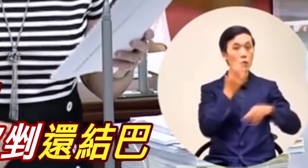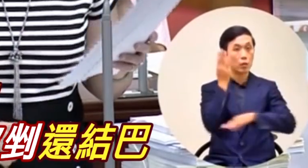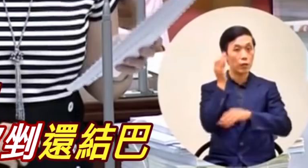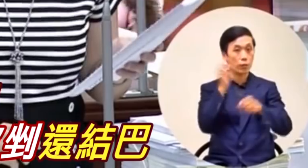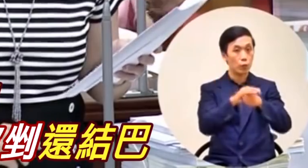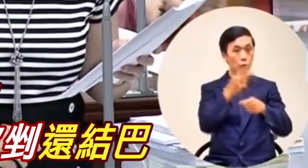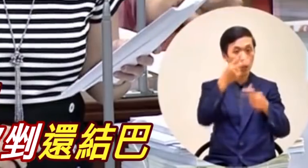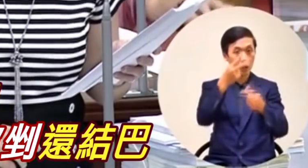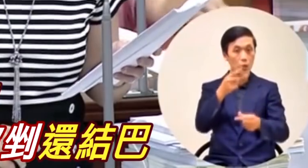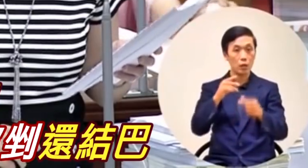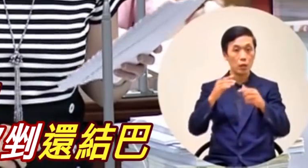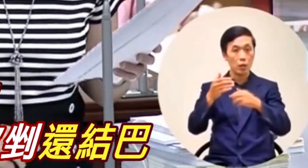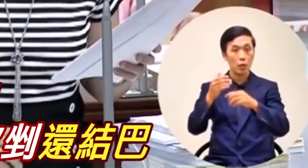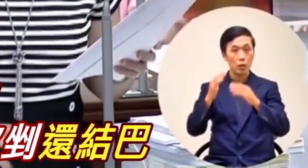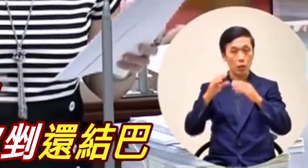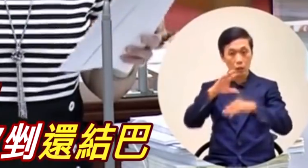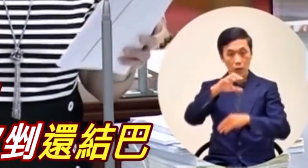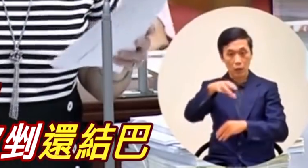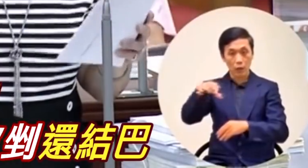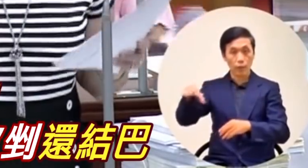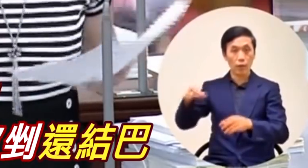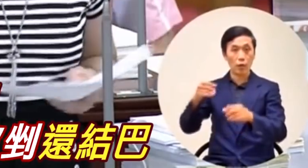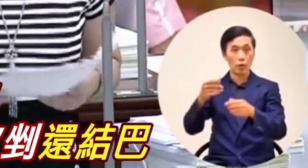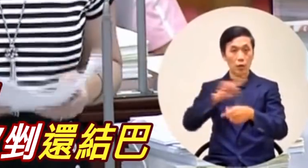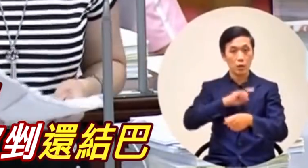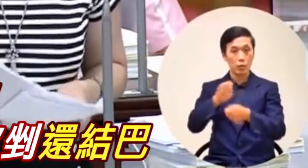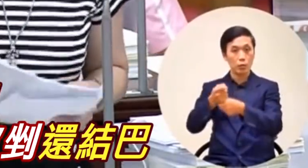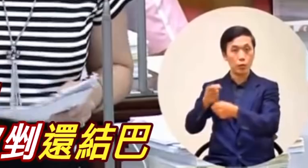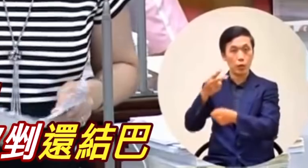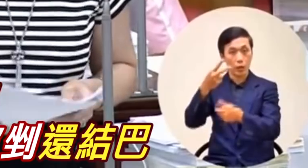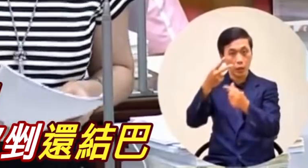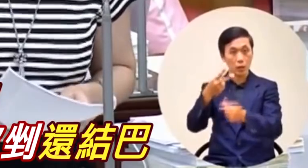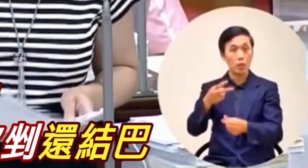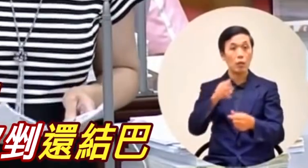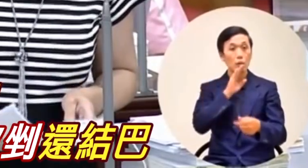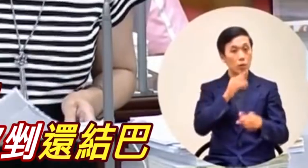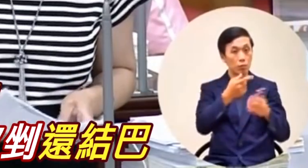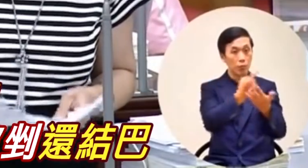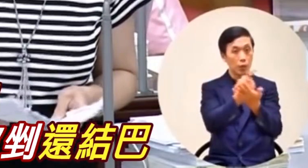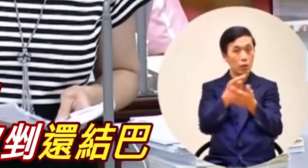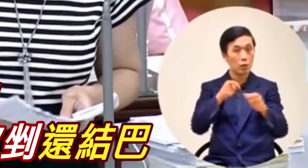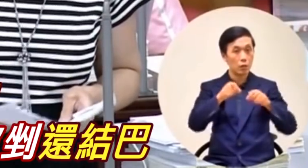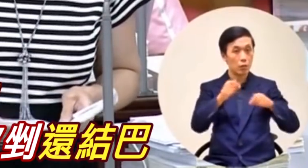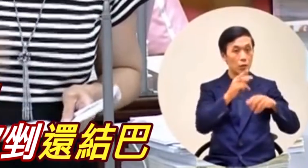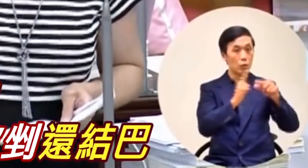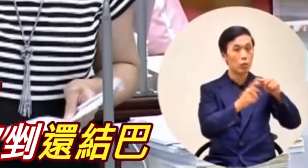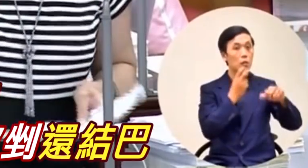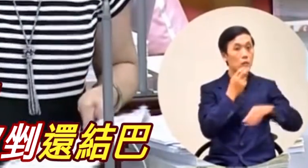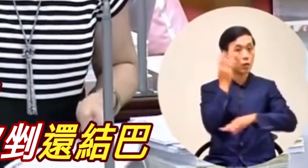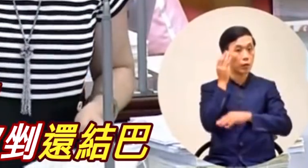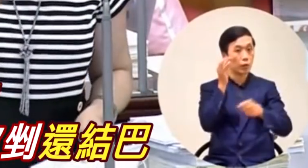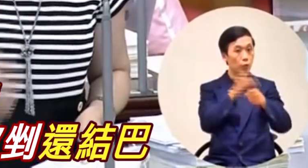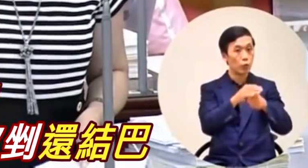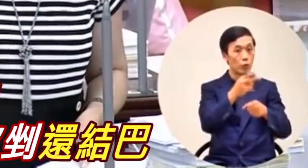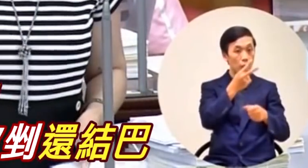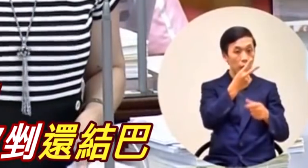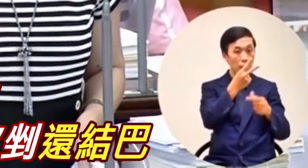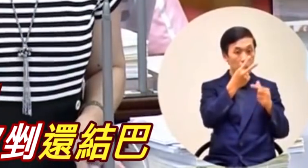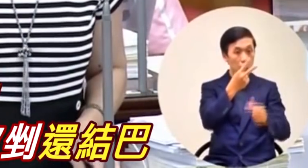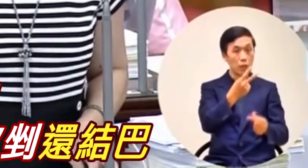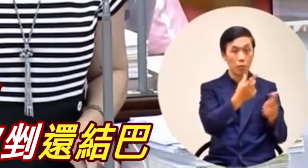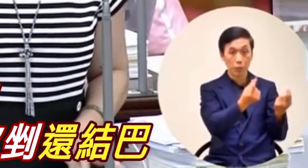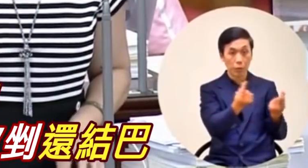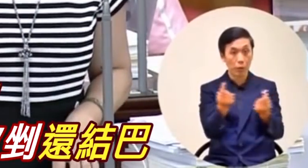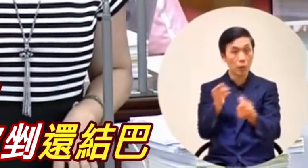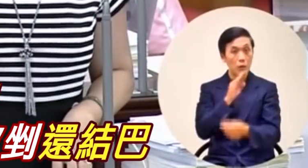自筹2亿，是1000万嘛？那是不是每一个案子中央都只是有补助2亿？是不是？来，局长。 局长，请